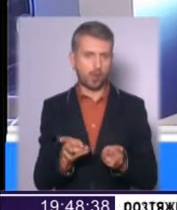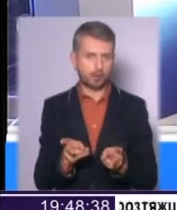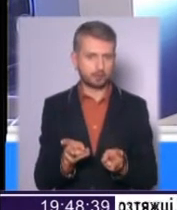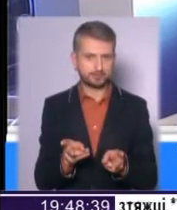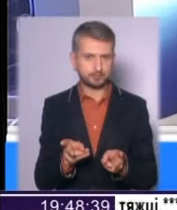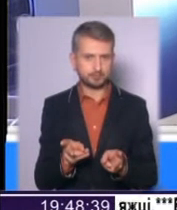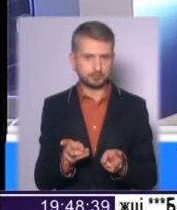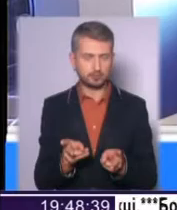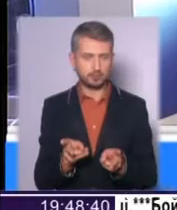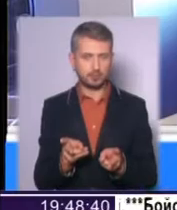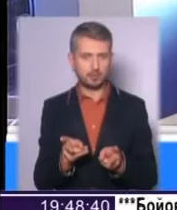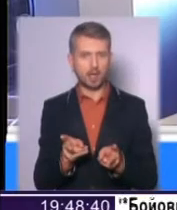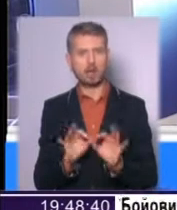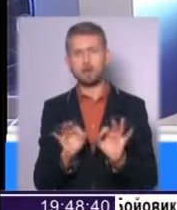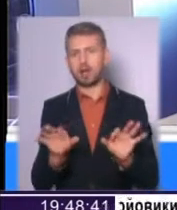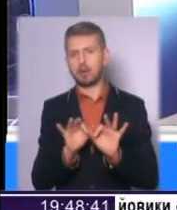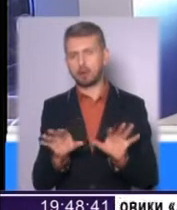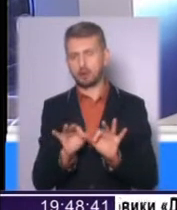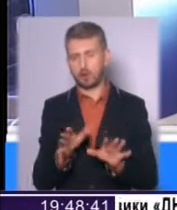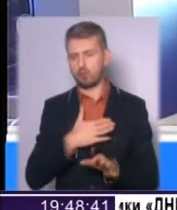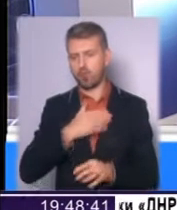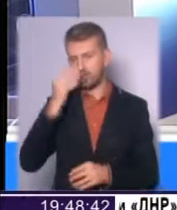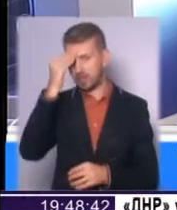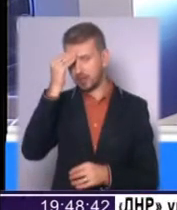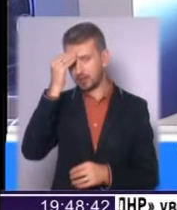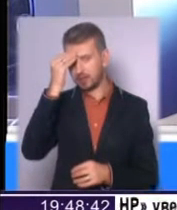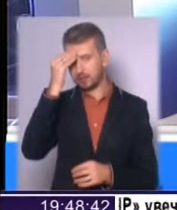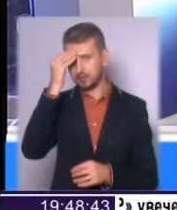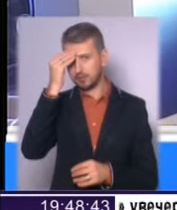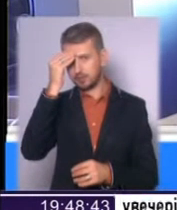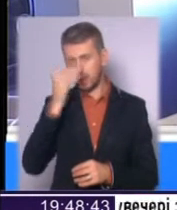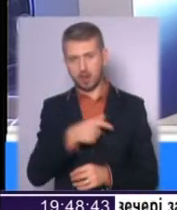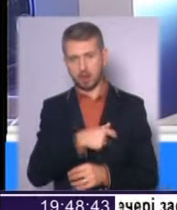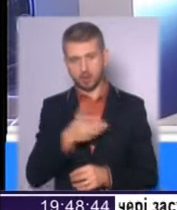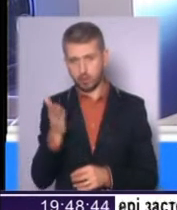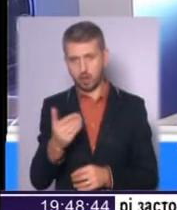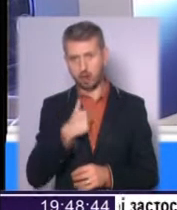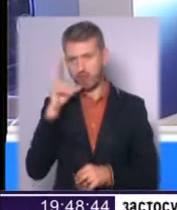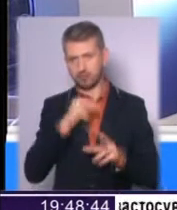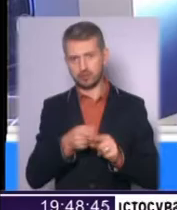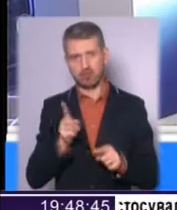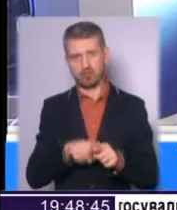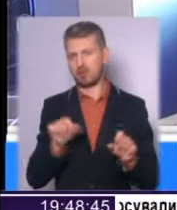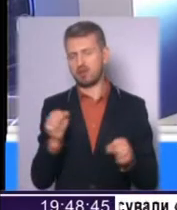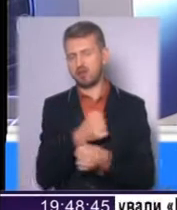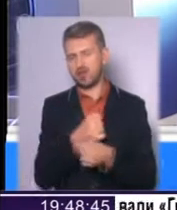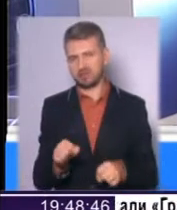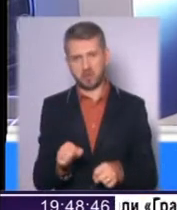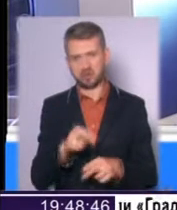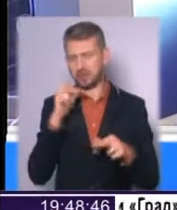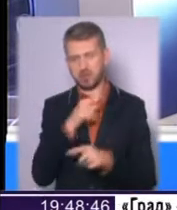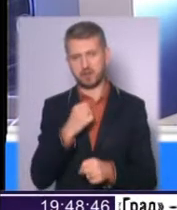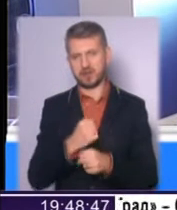час від часу їм даємо спротив в їхніх там антиукраїнських діях. У нас ще є запитання. Добрий вечір вам. Добрий